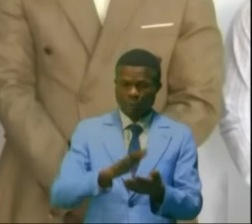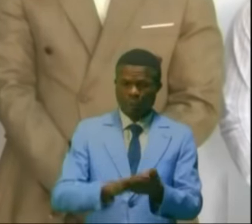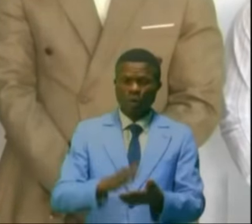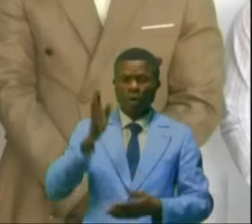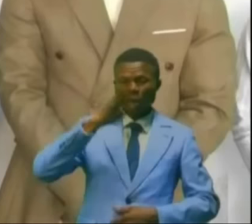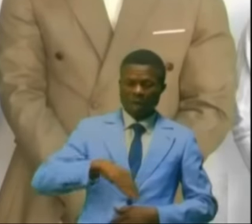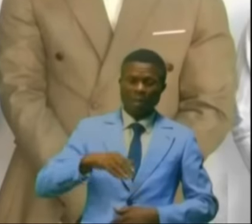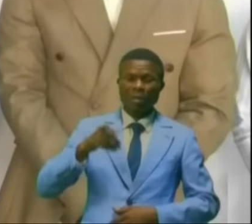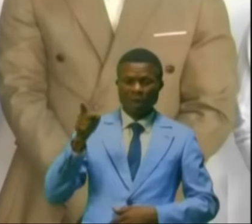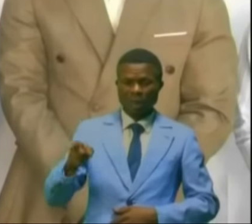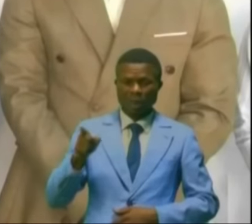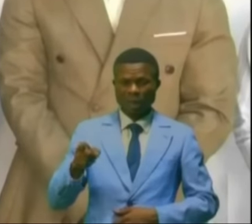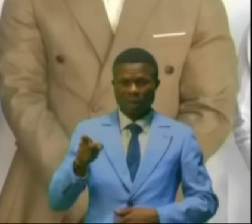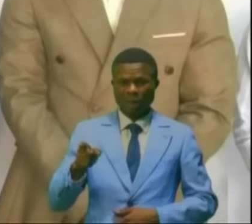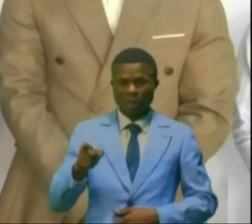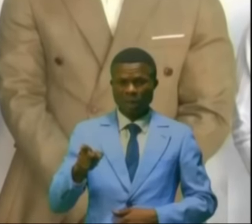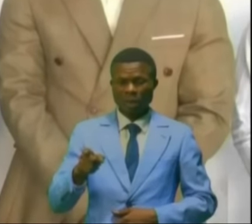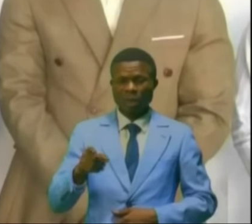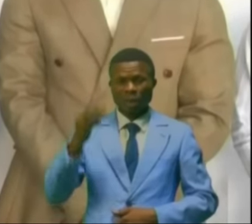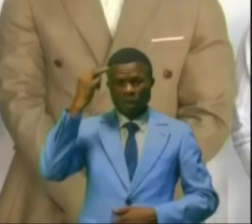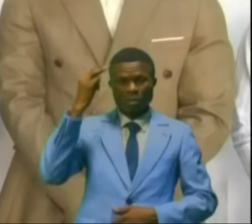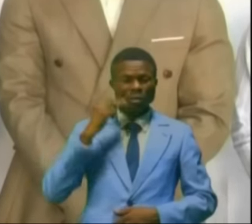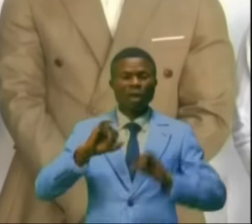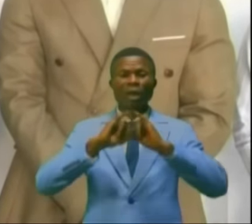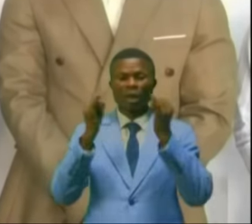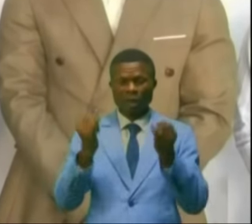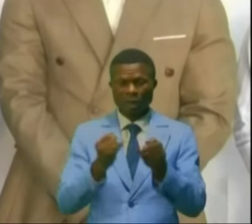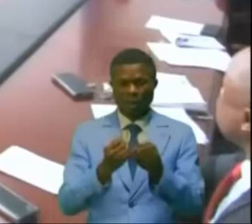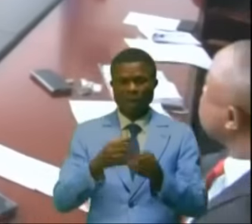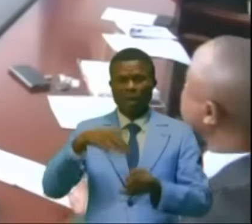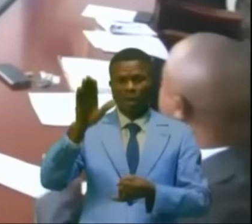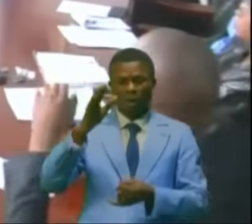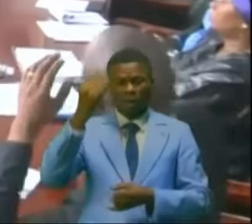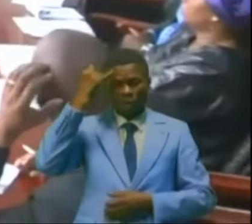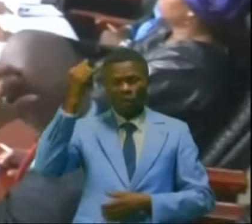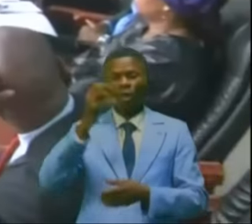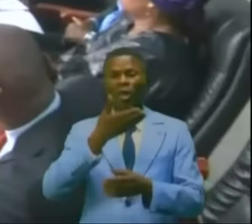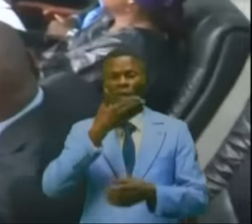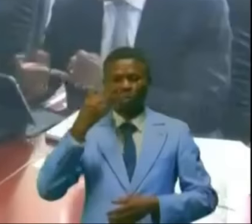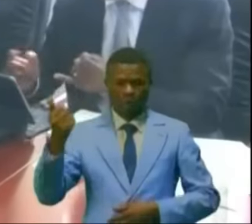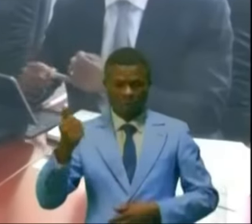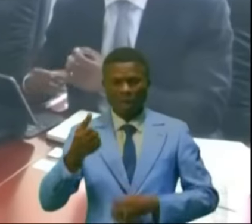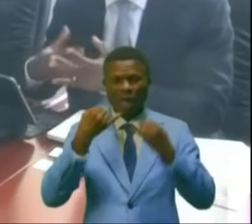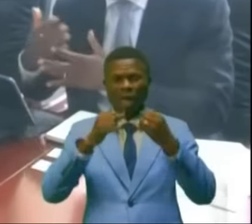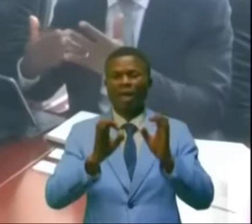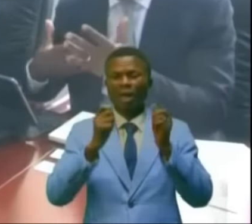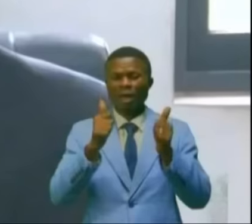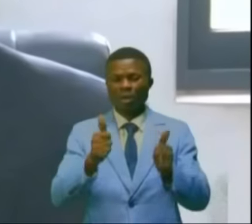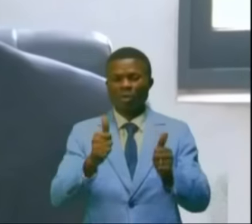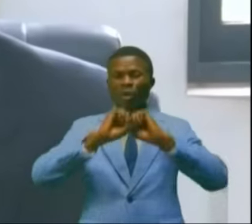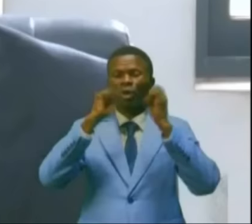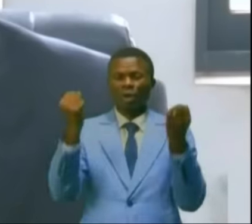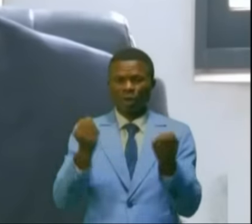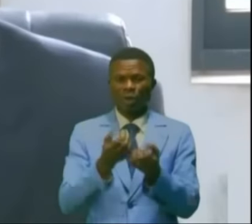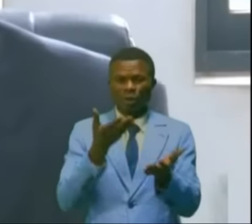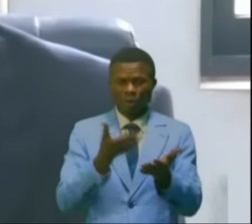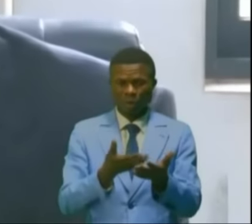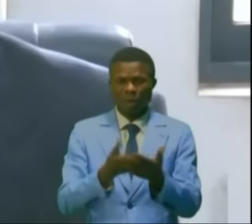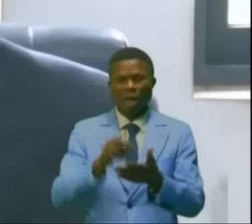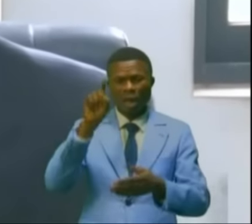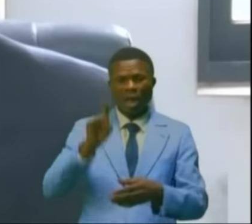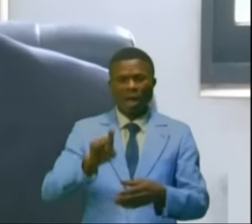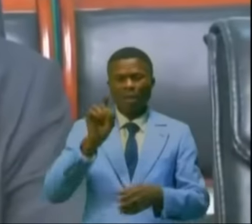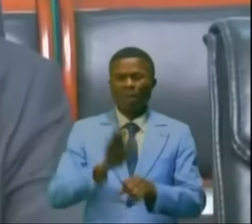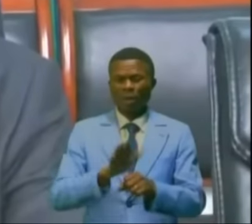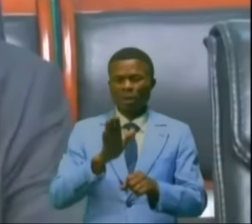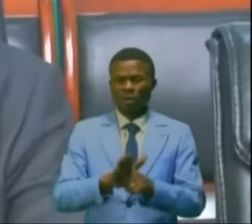de la RDC, parce que l'émission de l'industrie va avec l'énergie. Une bonne nouvelle pour la société Bouenassa, qui n'a besoin que de